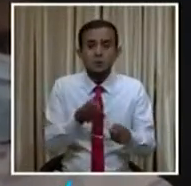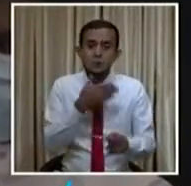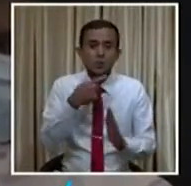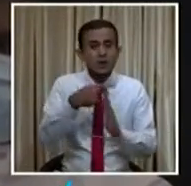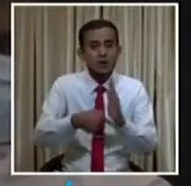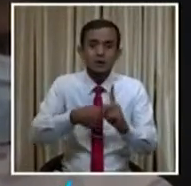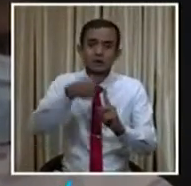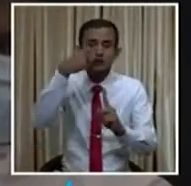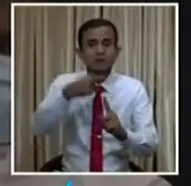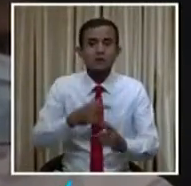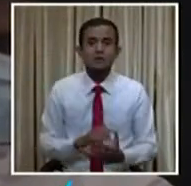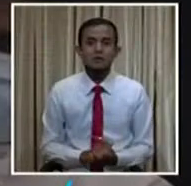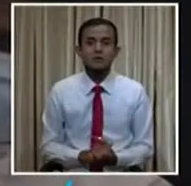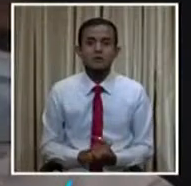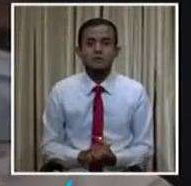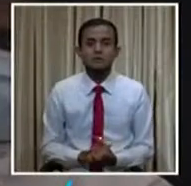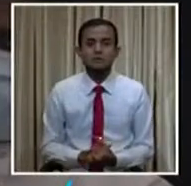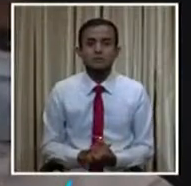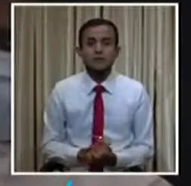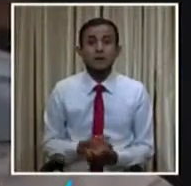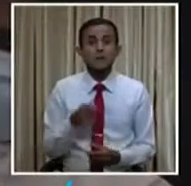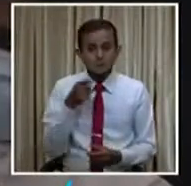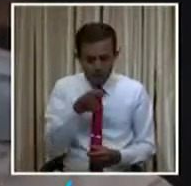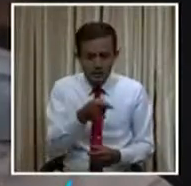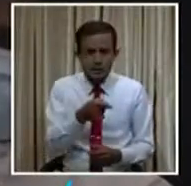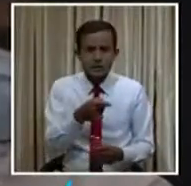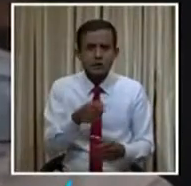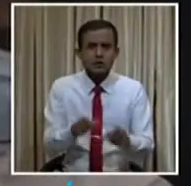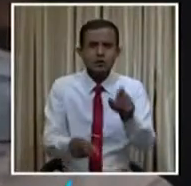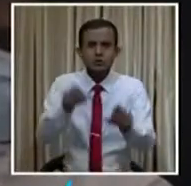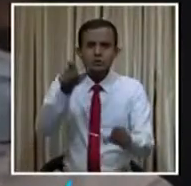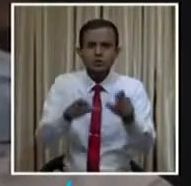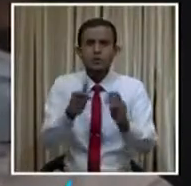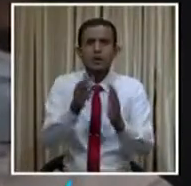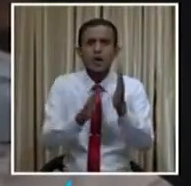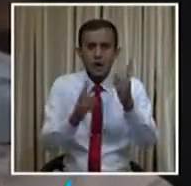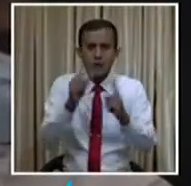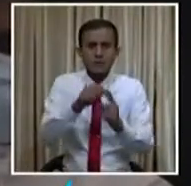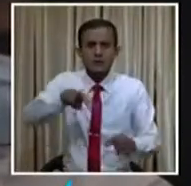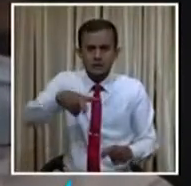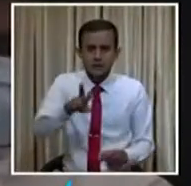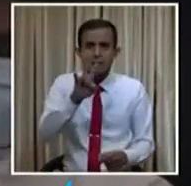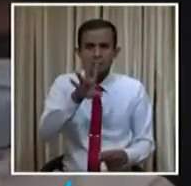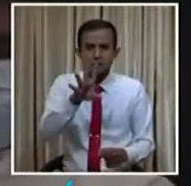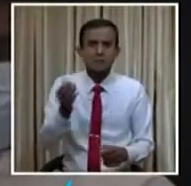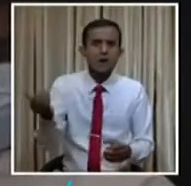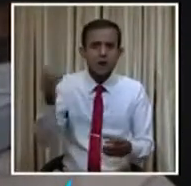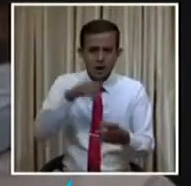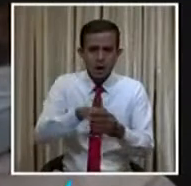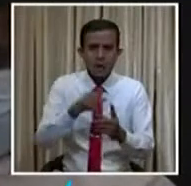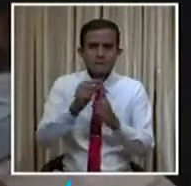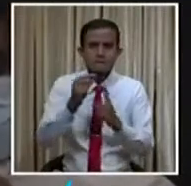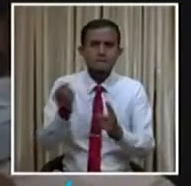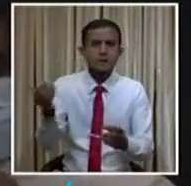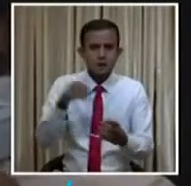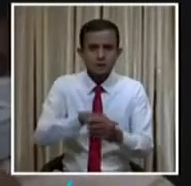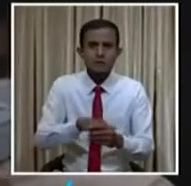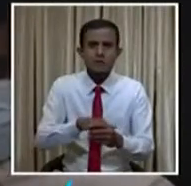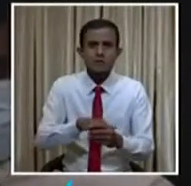දියුණු කරන්න මේකටද මේ මහජන නියෝජිතයෝ 225 දෙනෙක් පත් කරලා මේ පාර්ලිමේන්තුවට